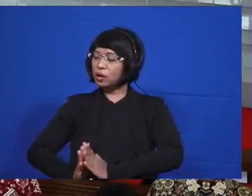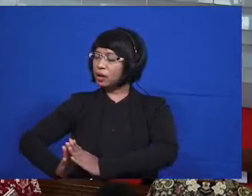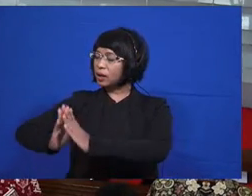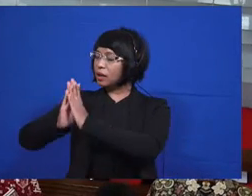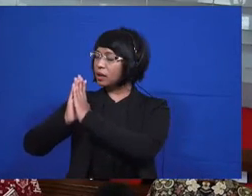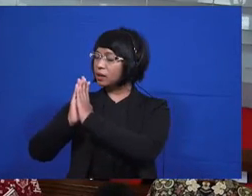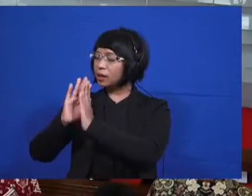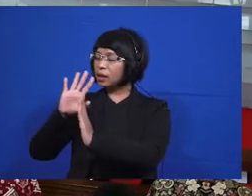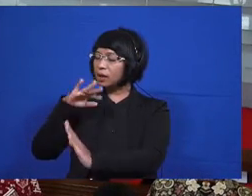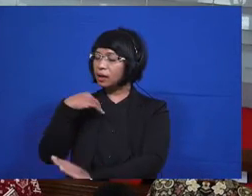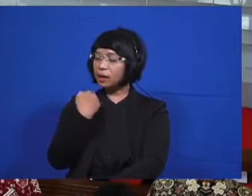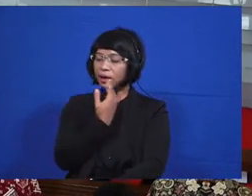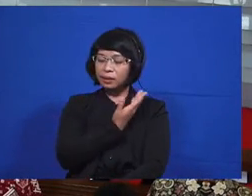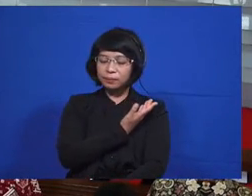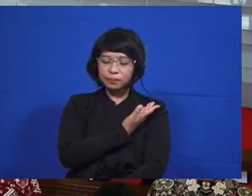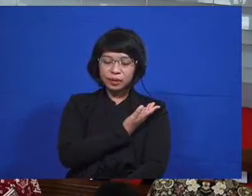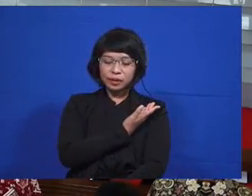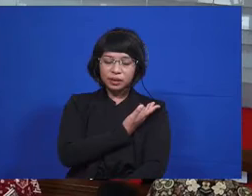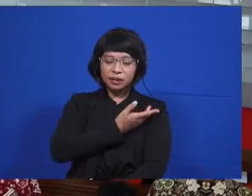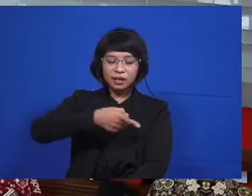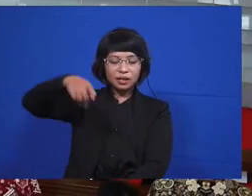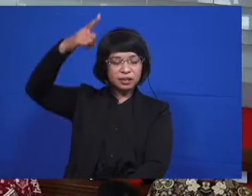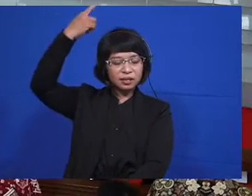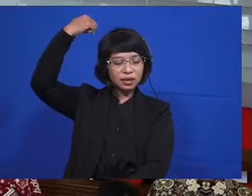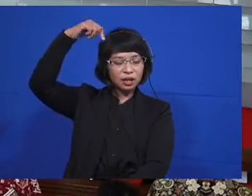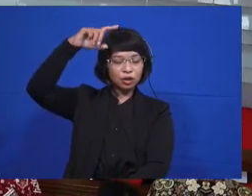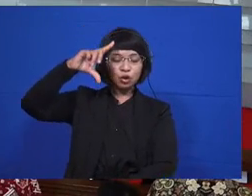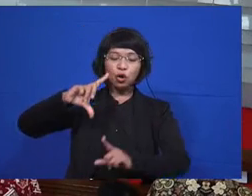doakanlah kami. Santo